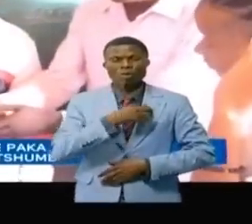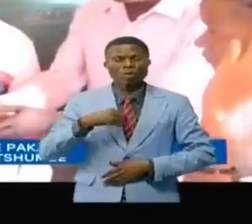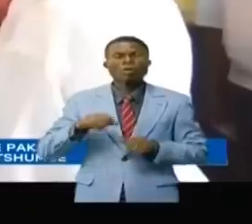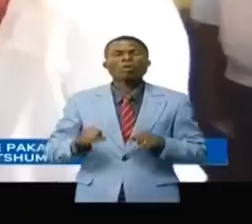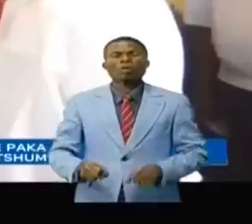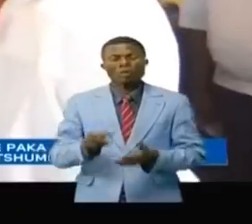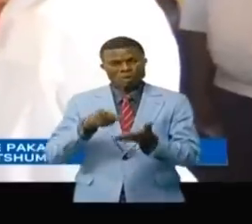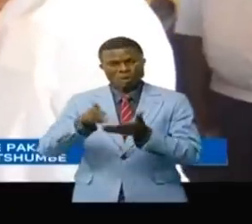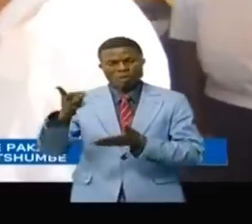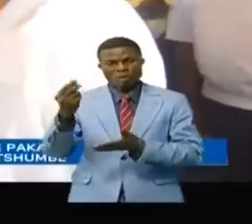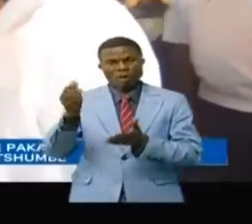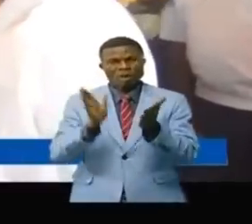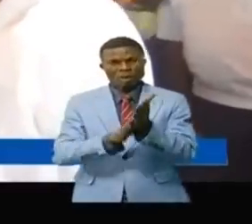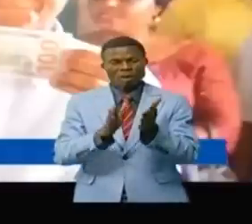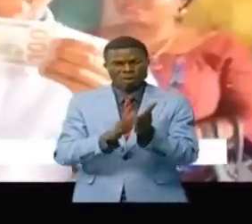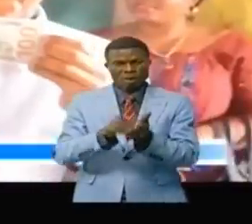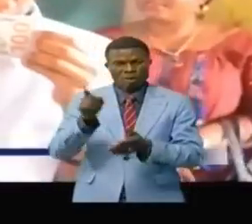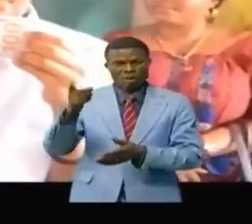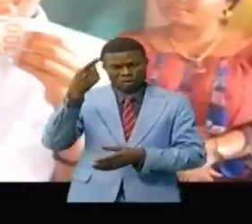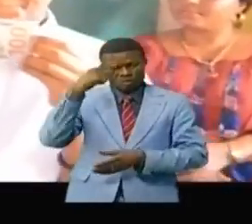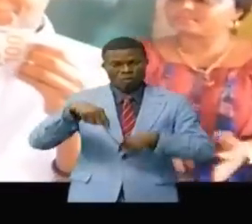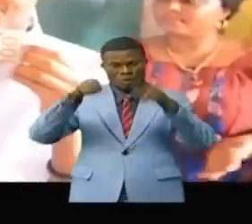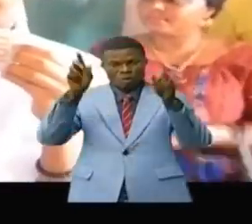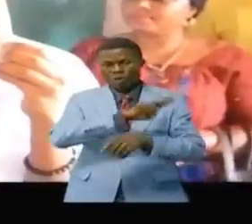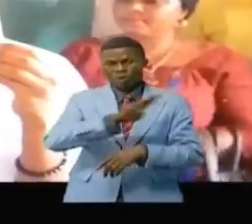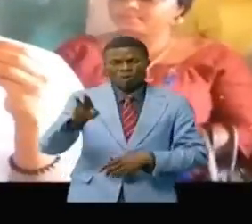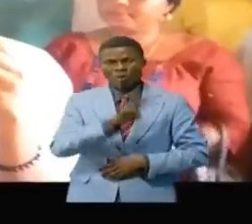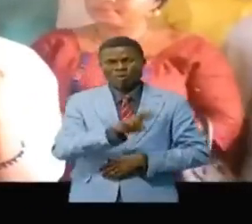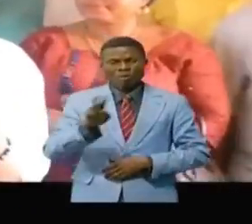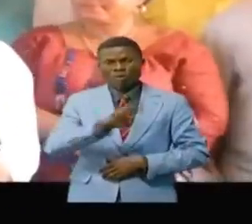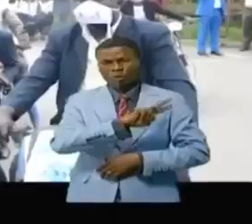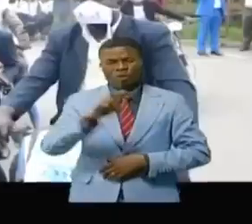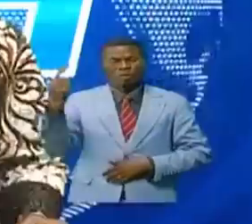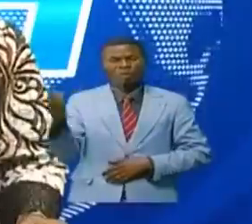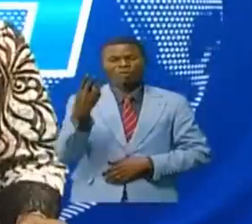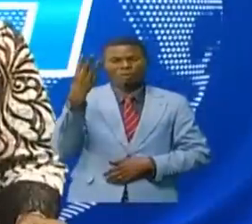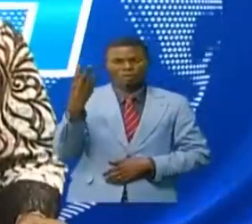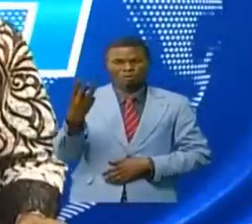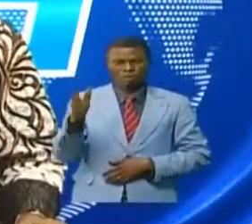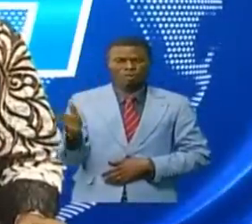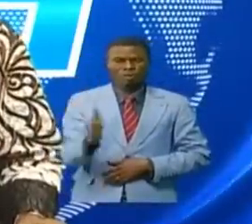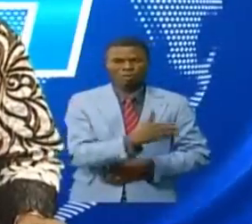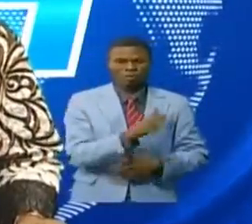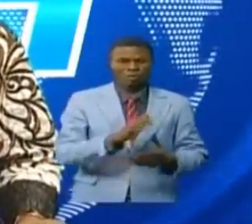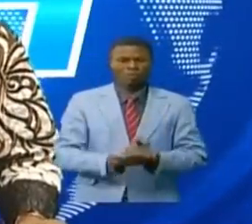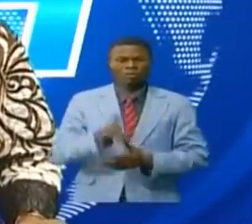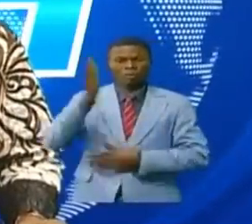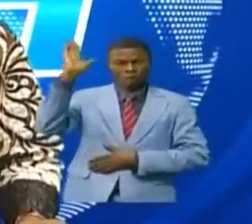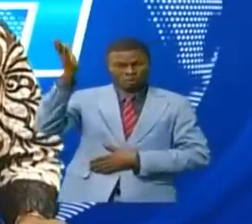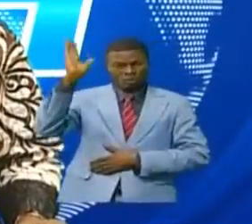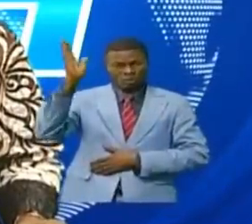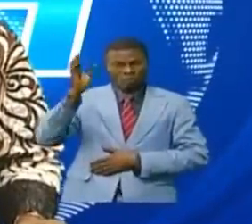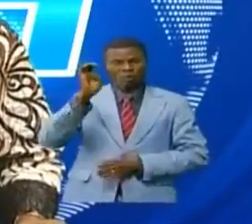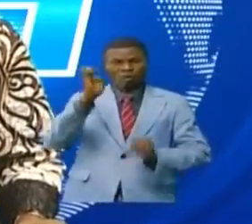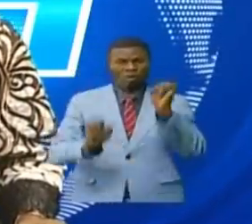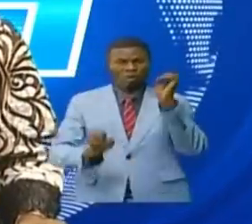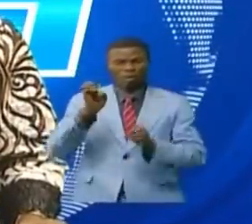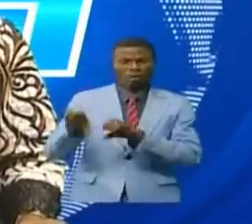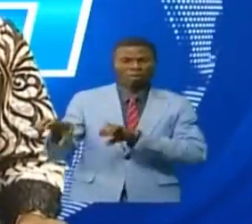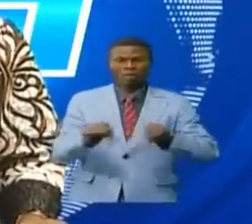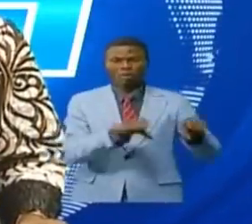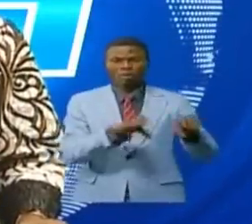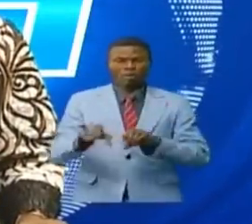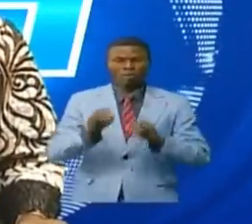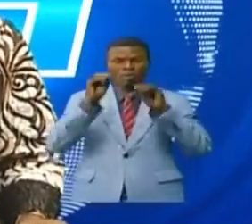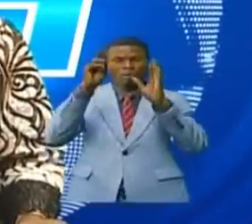de payer les frais scolaires pour l'année 2022-2023. Une conférence sur l'évaluation des activités